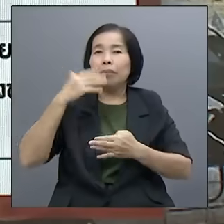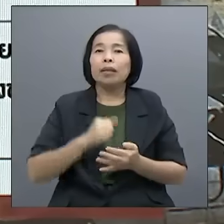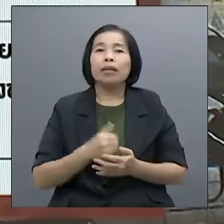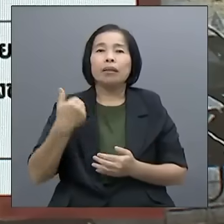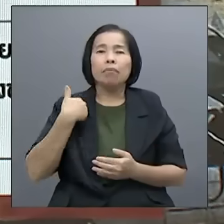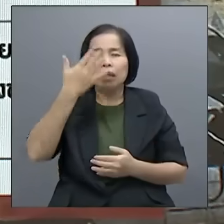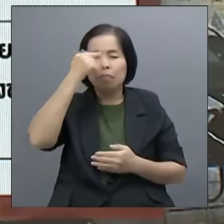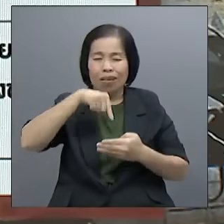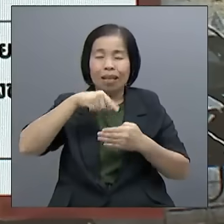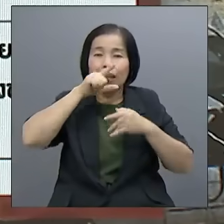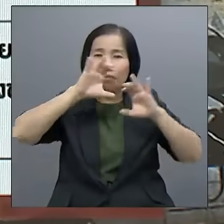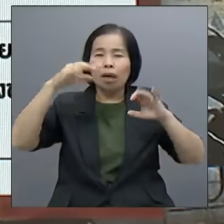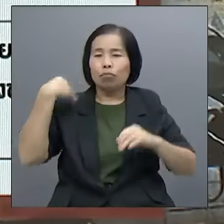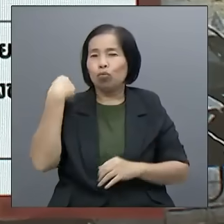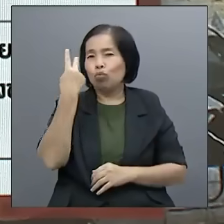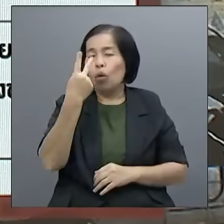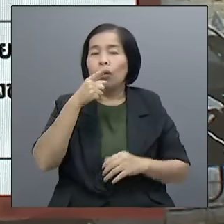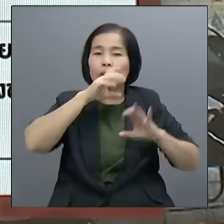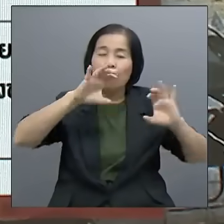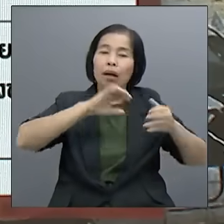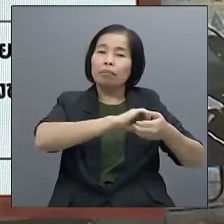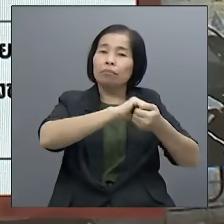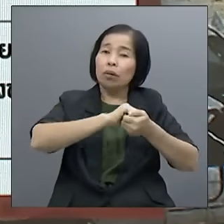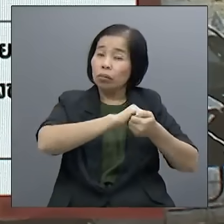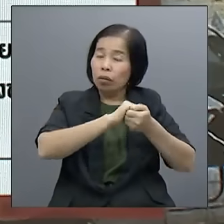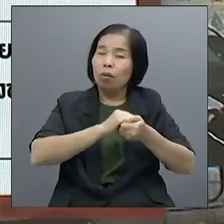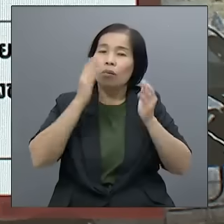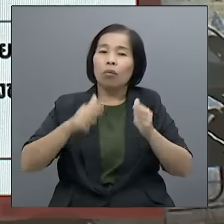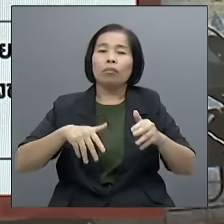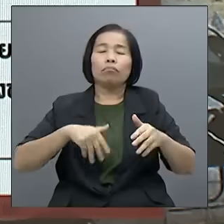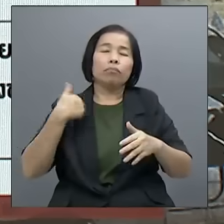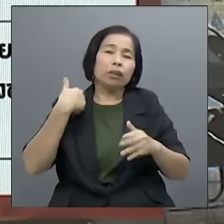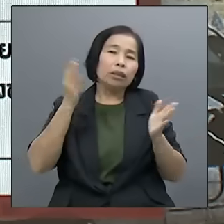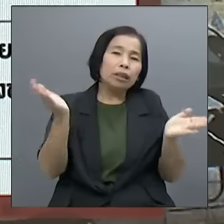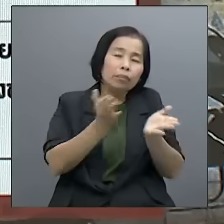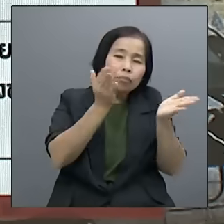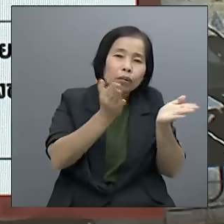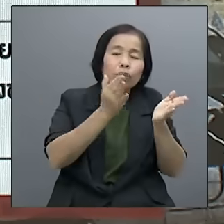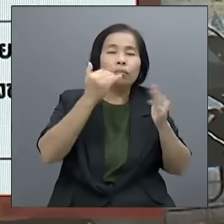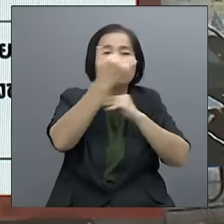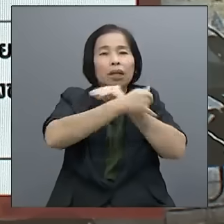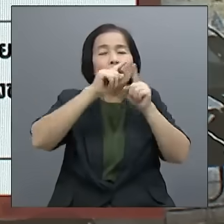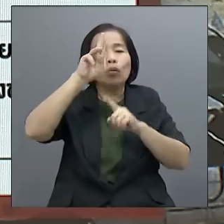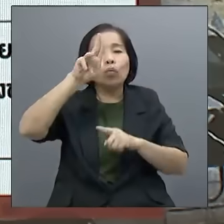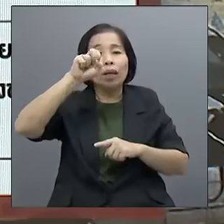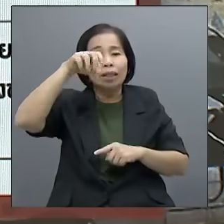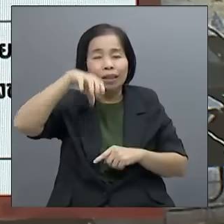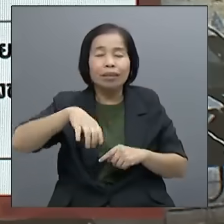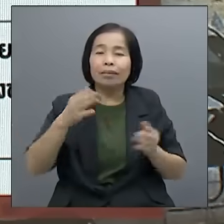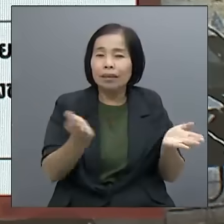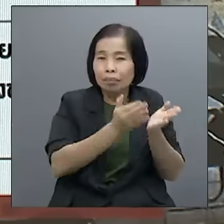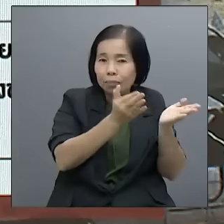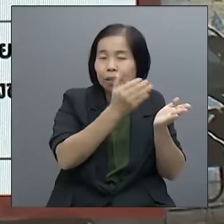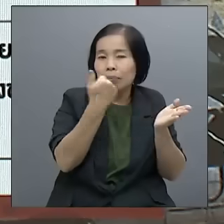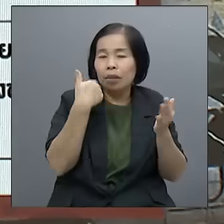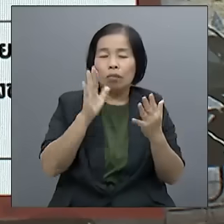ด้วยกันนะคะนั่นก็คือรัฐบาลปรองดองแห่งชาติที่ได้รับการสนับสนุนจากชาติตะวันตกและองค์การสหประชาชาติปกครองพื้นที่ท